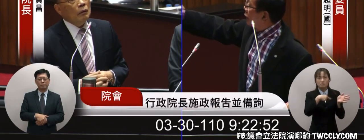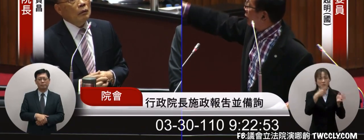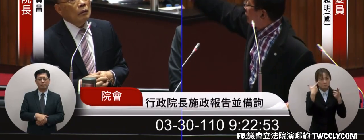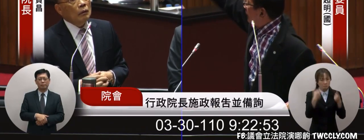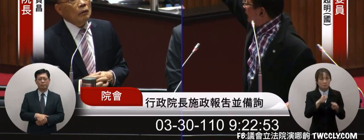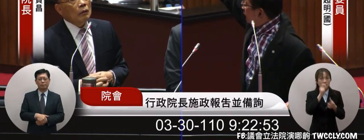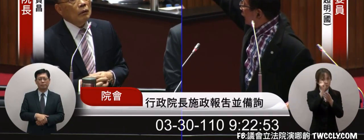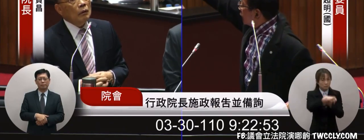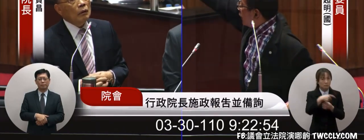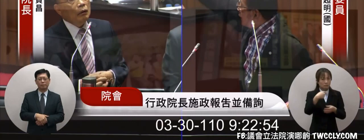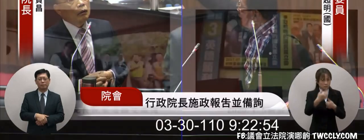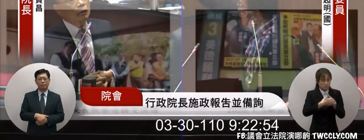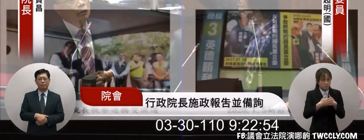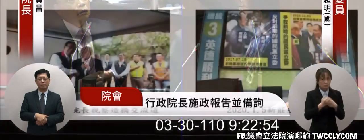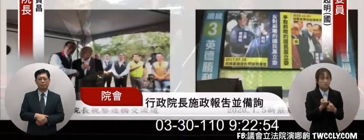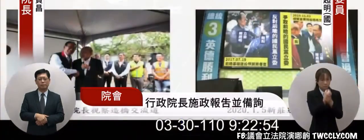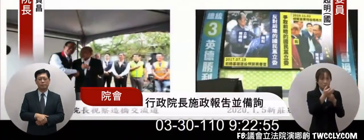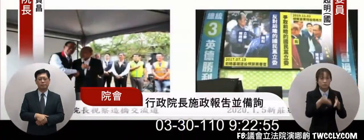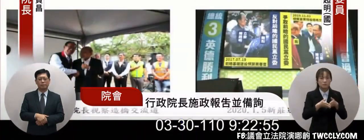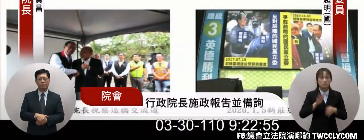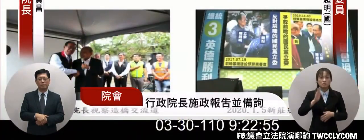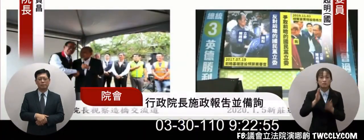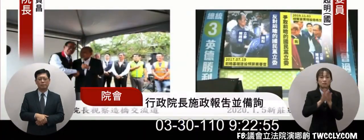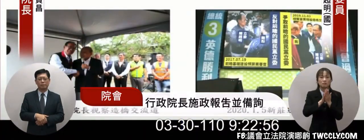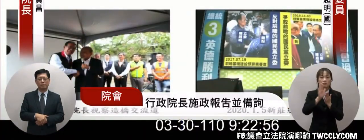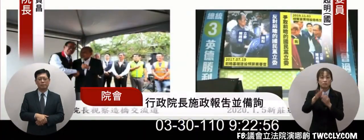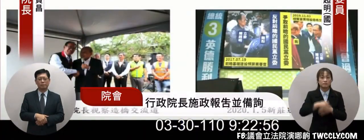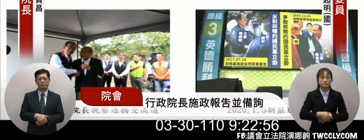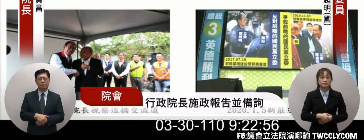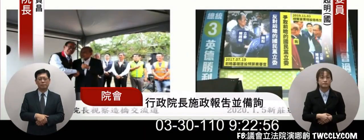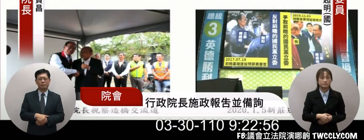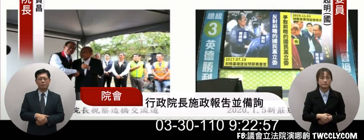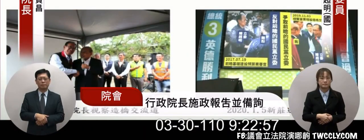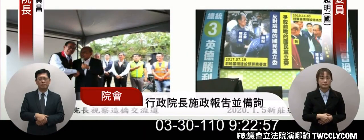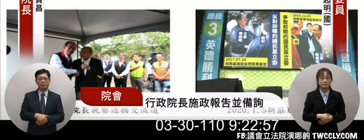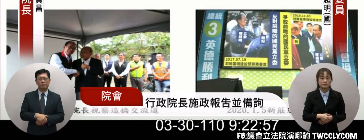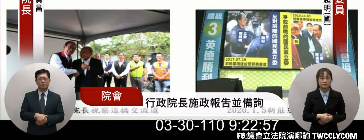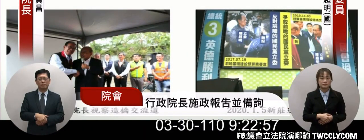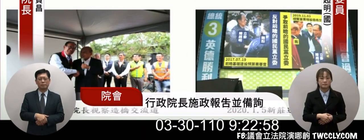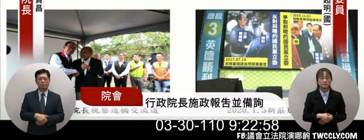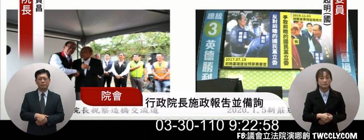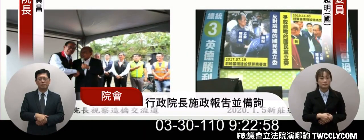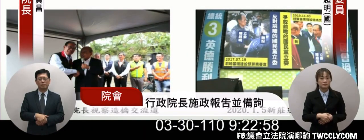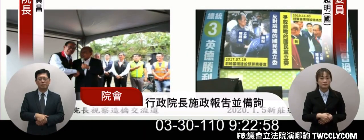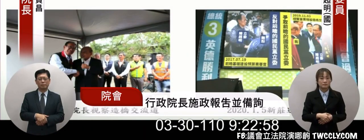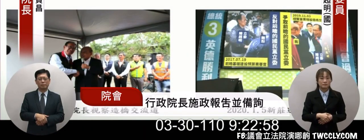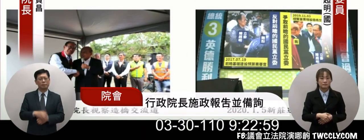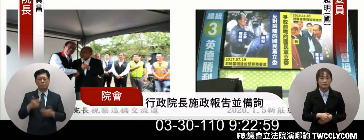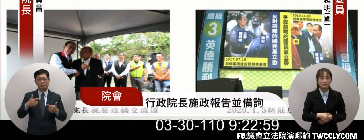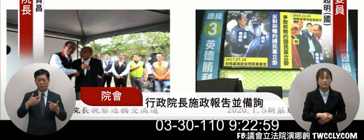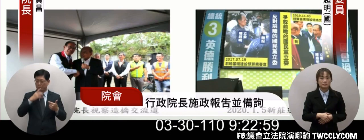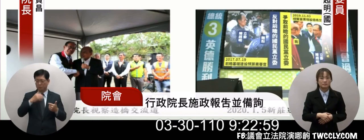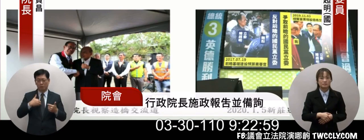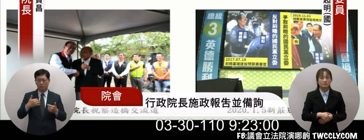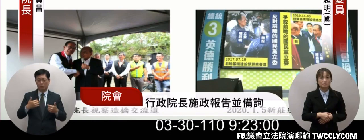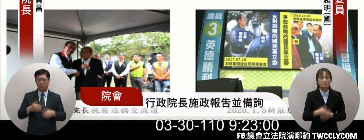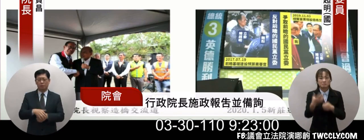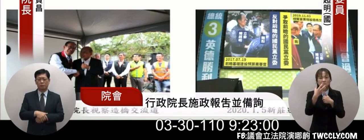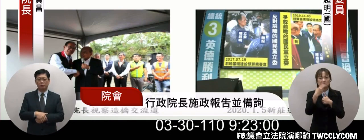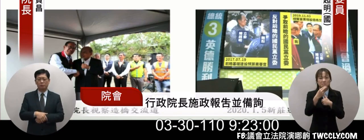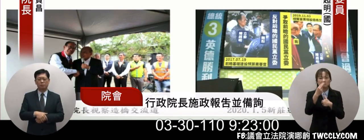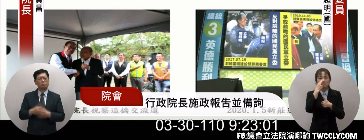忙另外醫院有了你的新郎造勢這樣跟我修理沒有啦還沒有跟你修理有啦